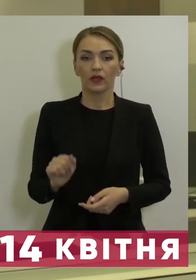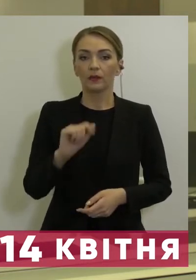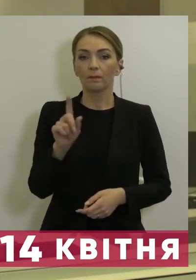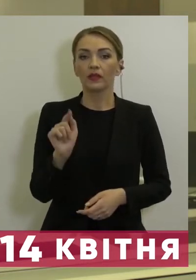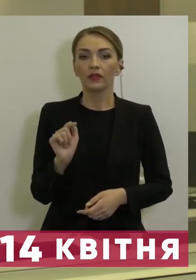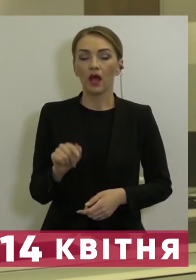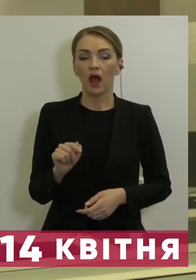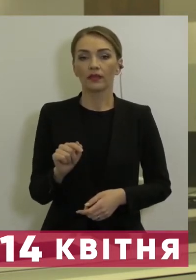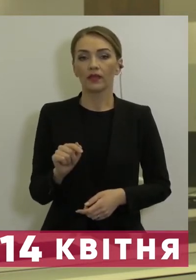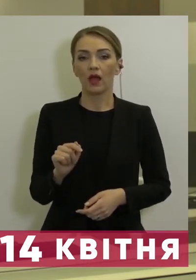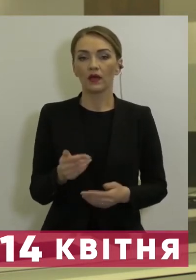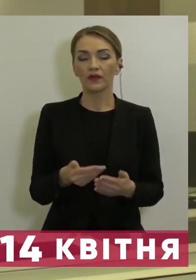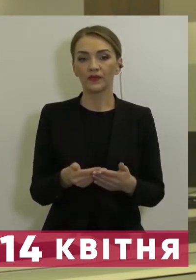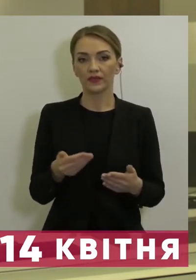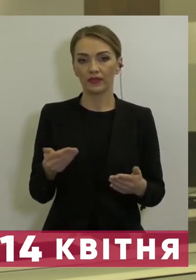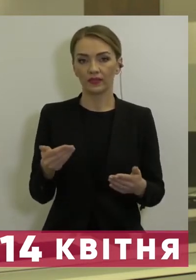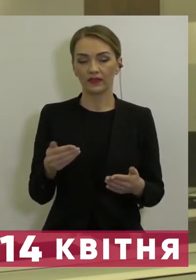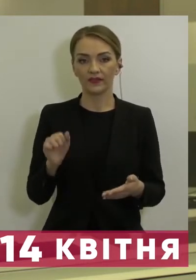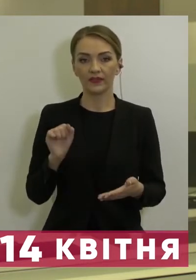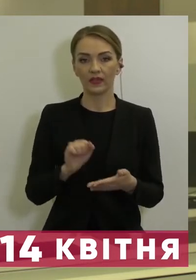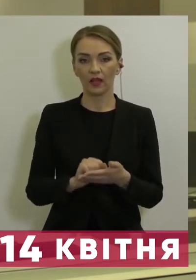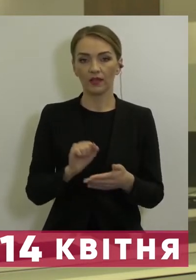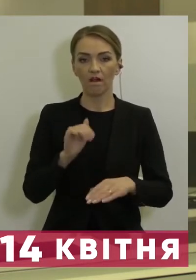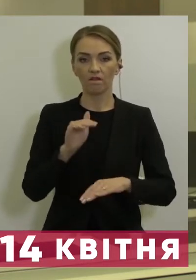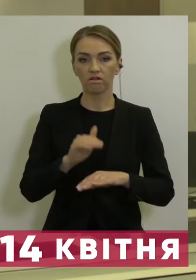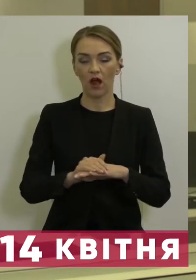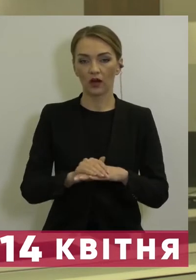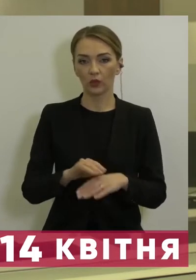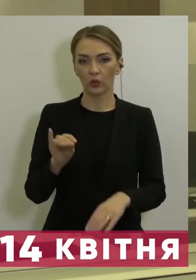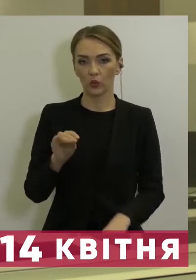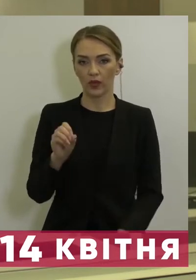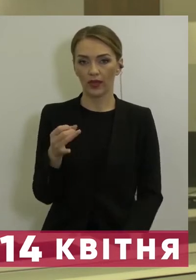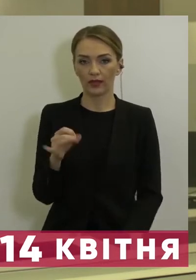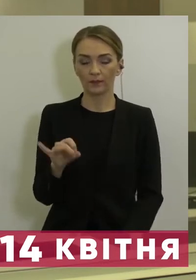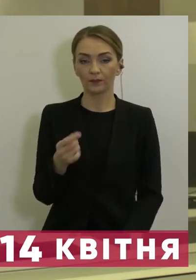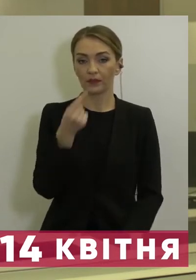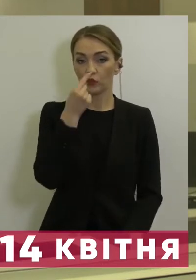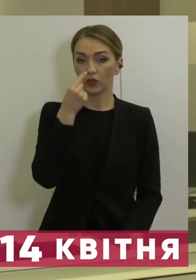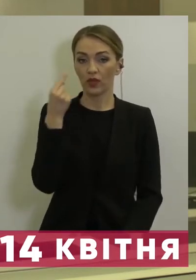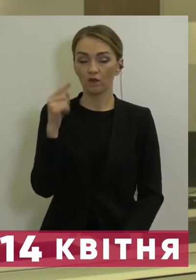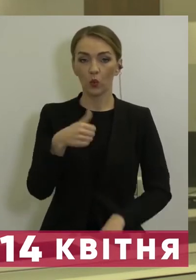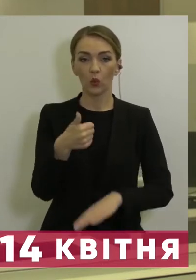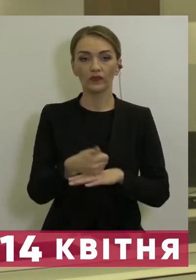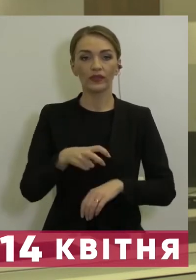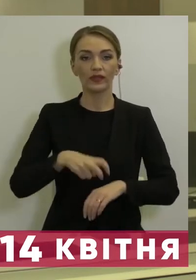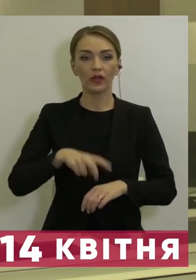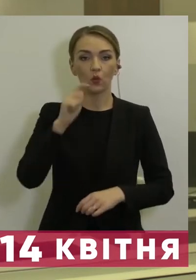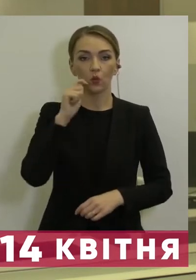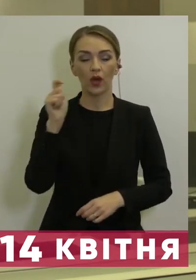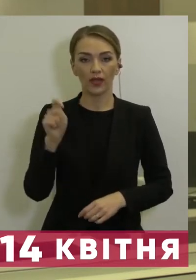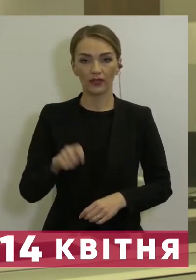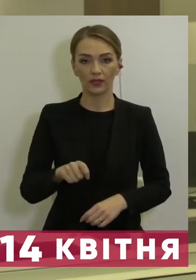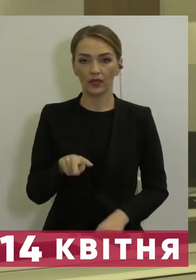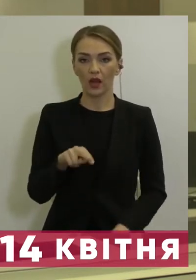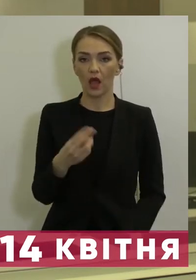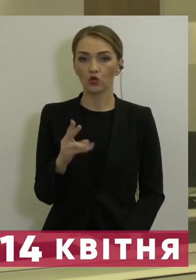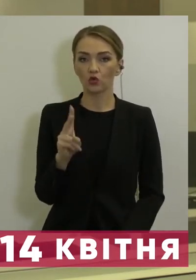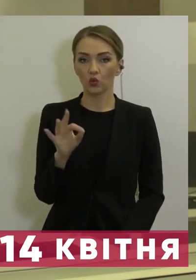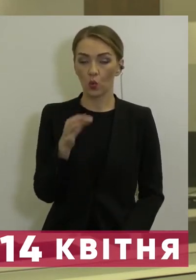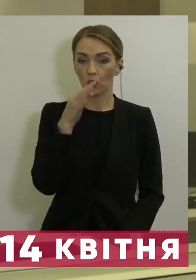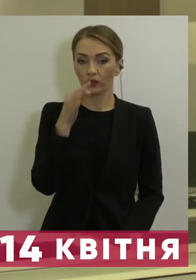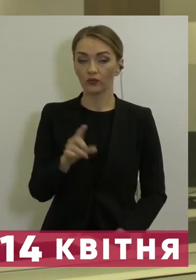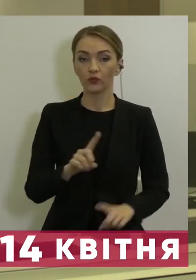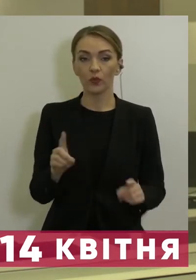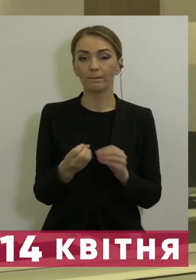Питання від видання «Факти.UA». Нещодавно головний лікар України Ляшко